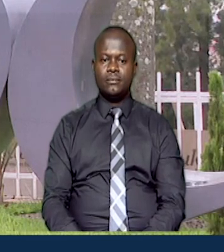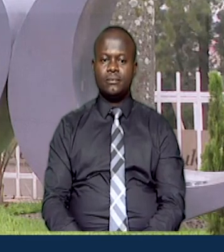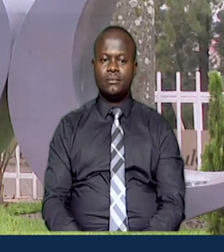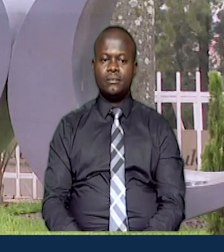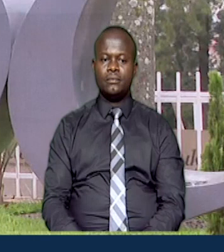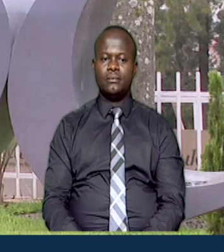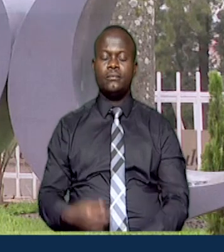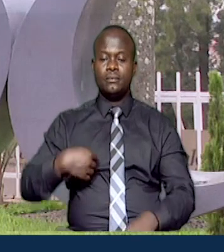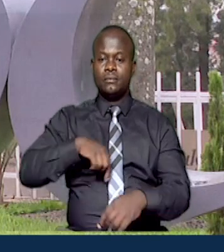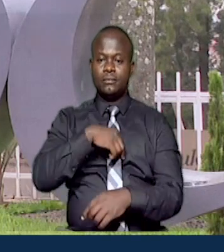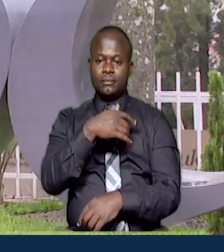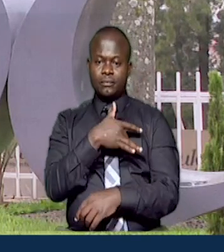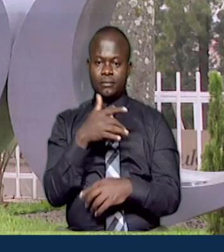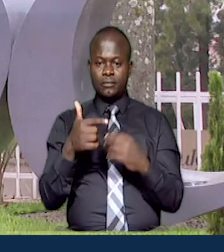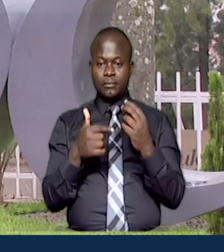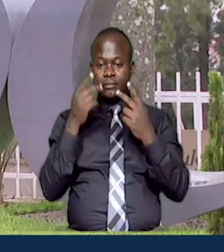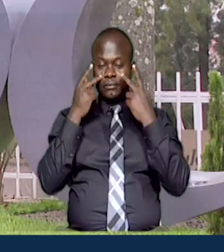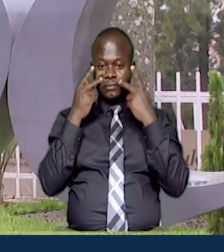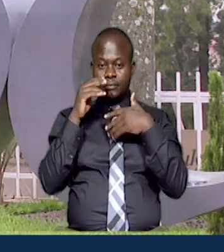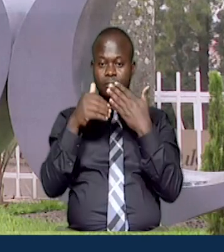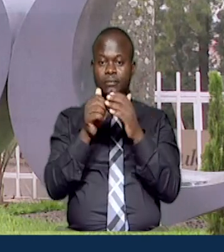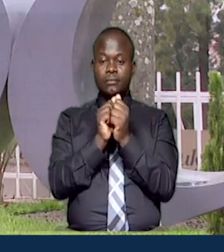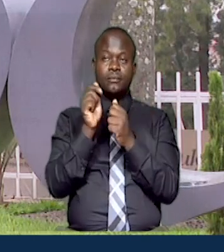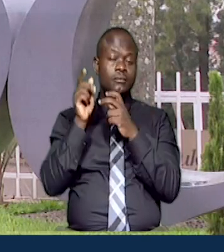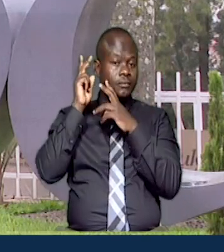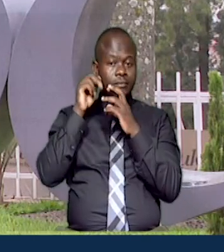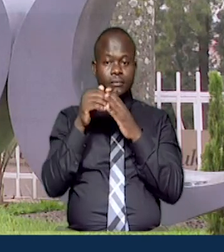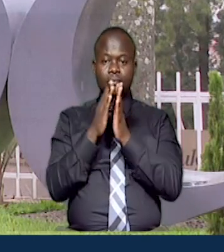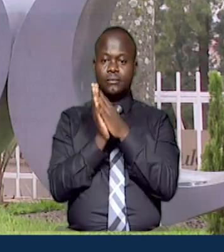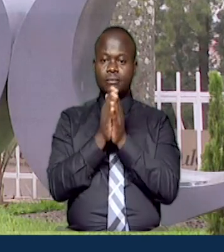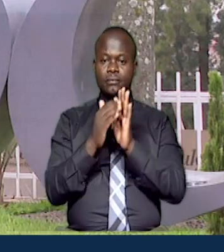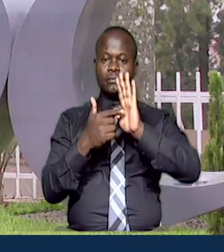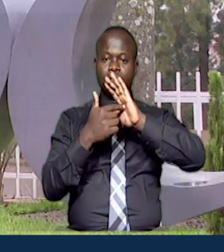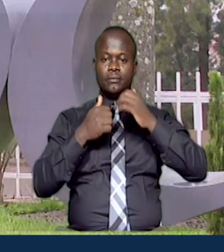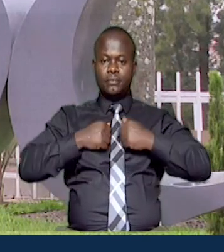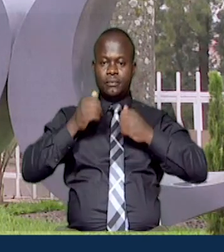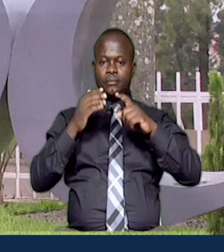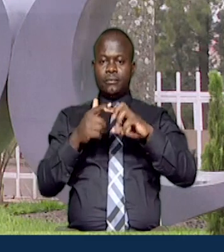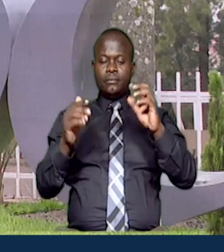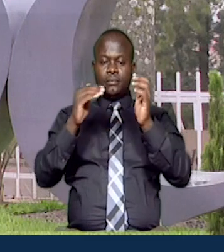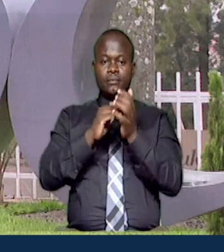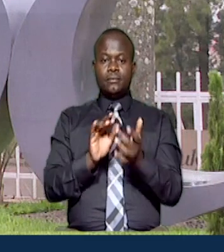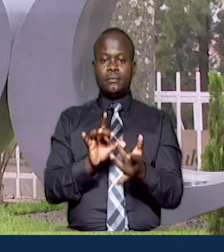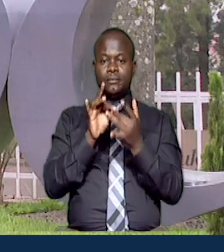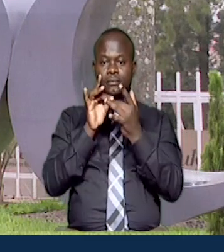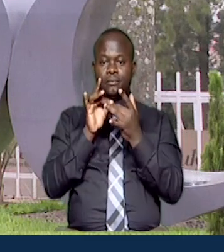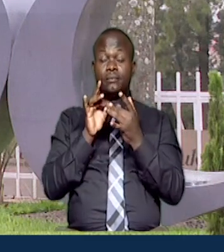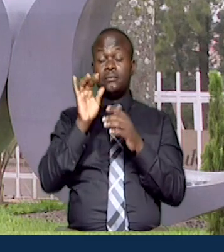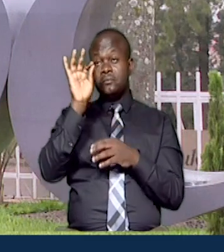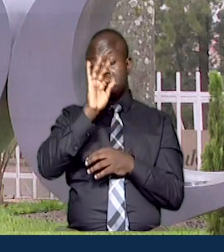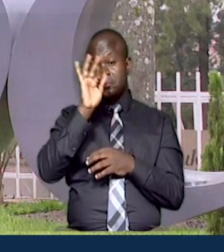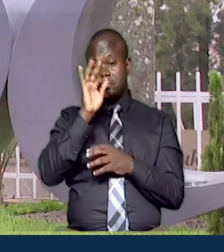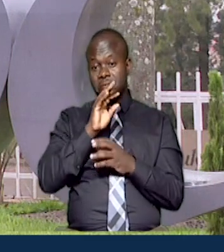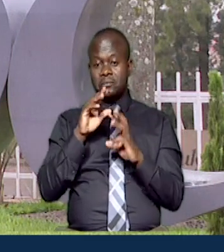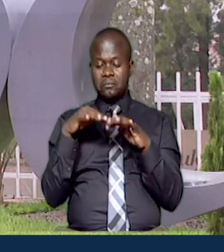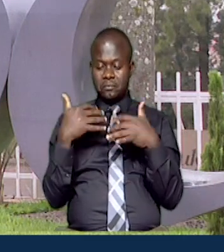histoire. Twakozweho cyane n'ibyo twabonye ndetse n'ibyo twumvise kuri aya mateka yaranze u Rwanda. Ariko by'umwihariko twatangajwe cyane n'ubudaheranwa